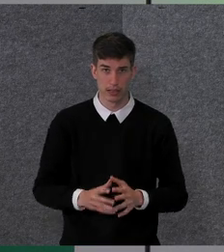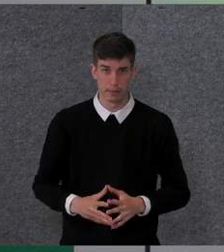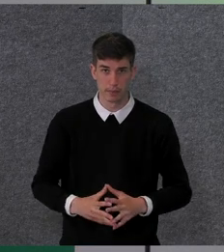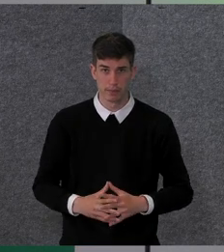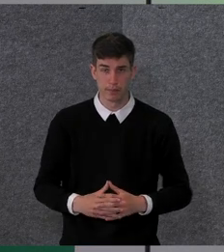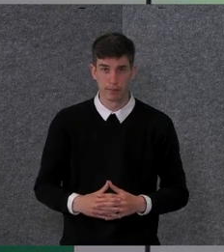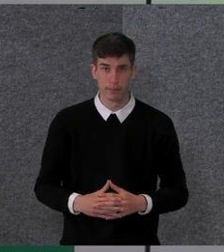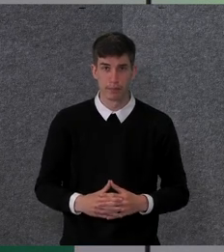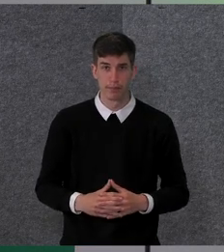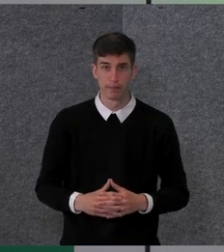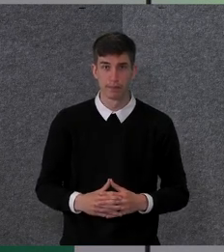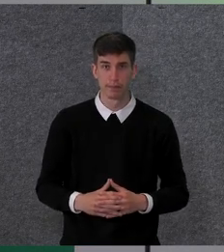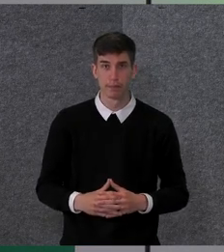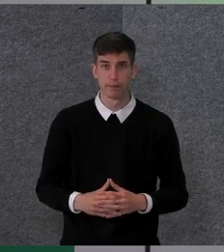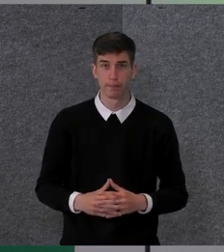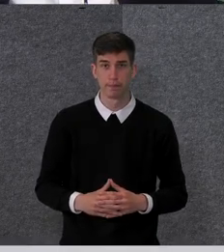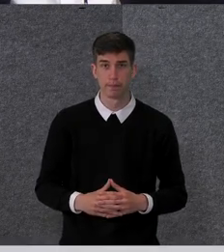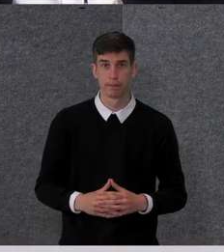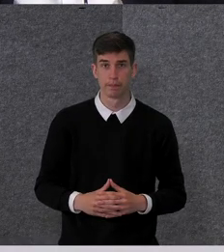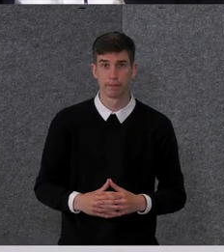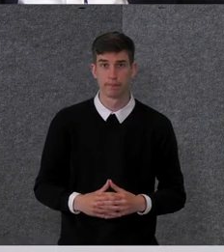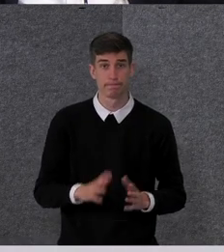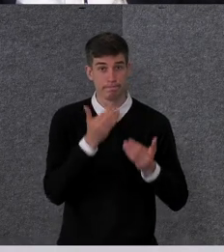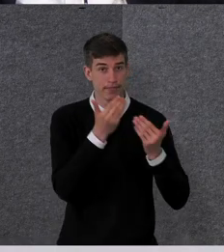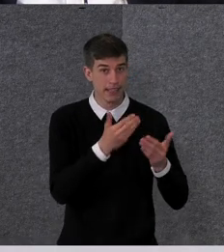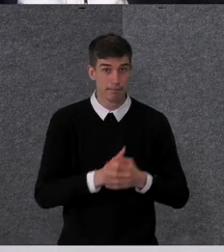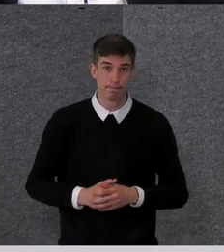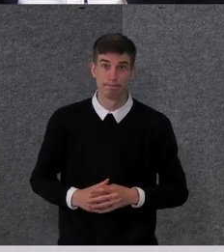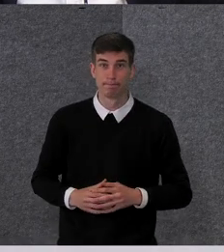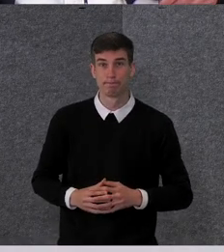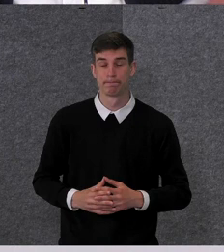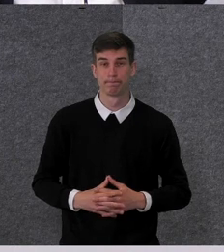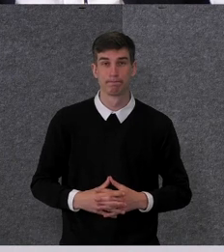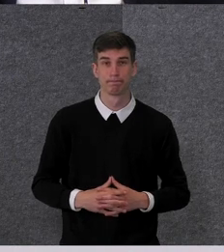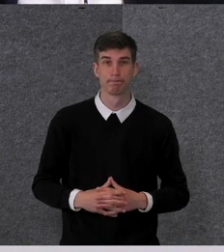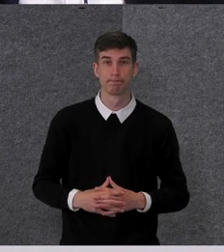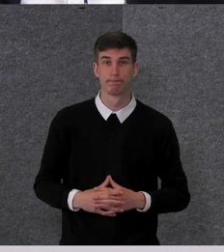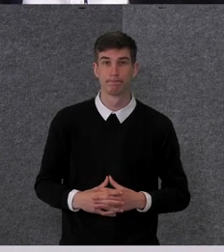ich sag mal, Systemwandel. Ja. Dankeschön.